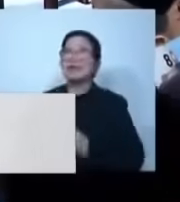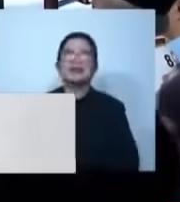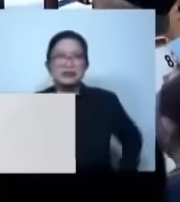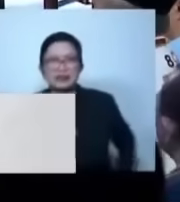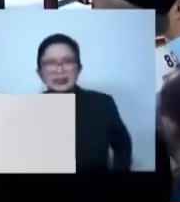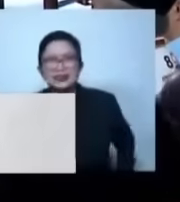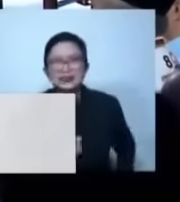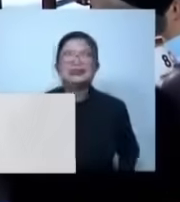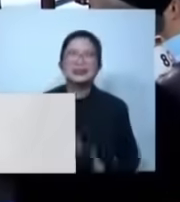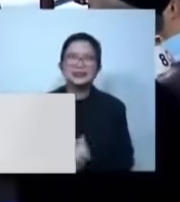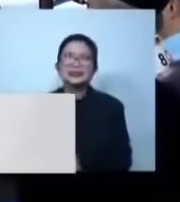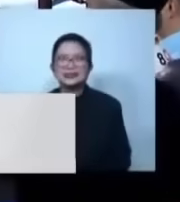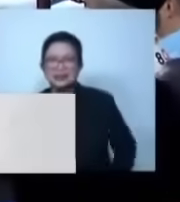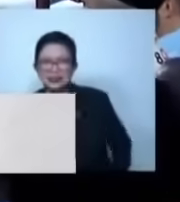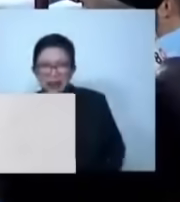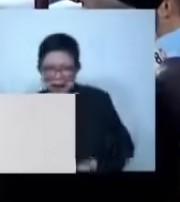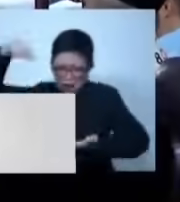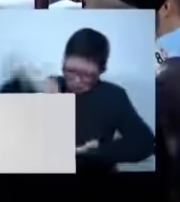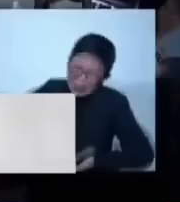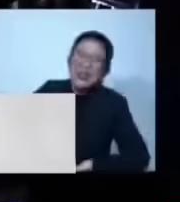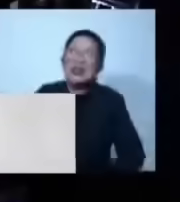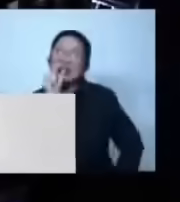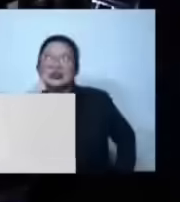kita memilih untuk